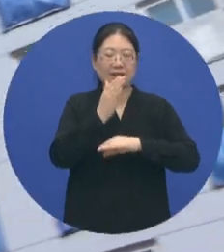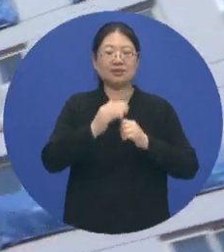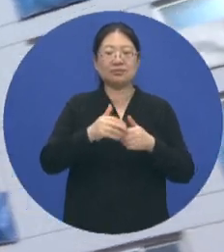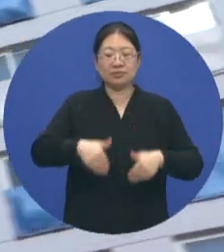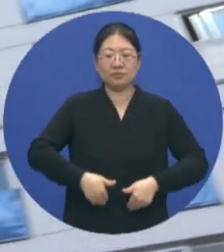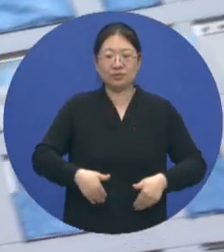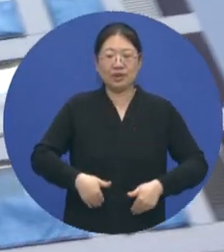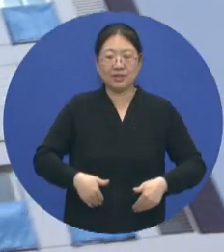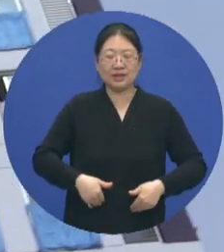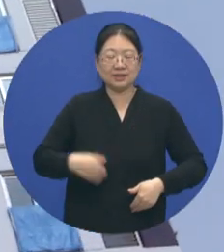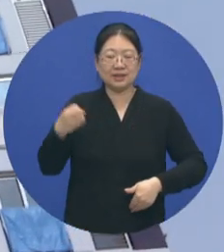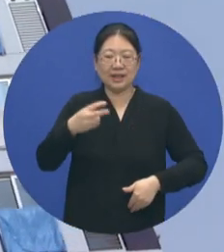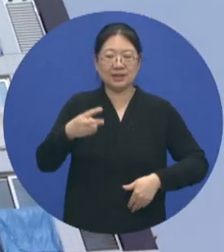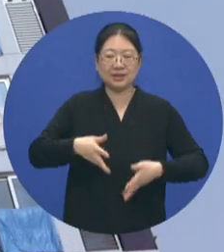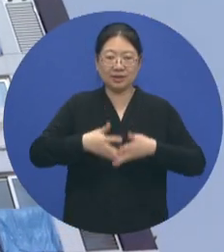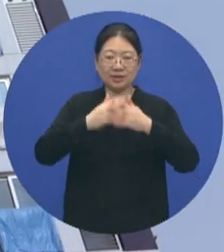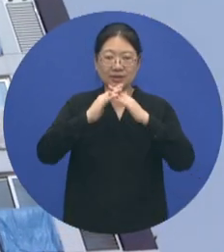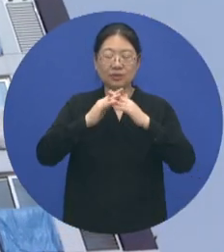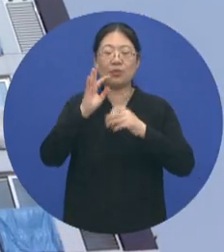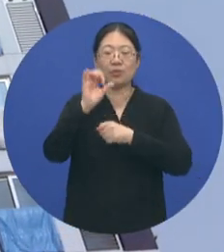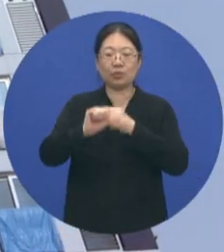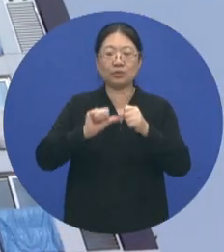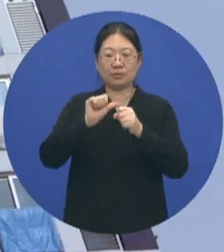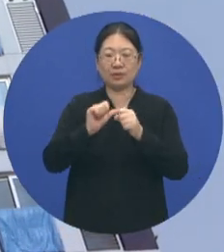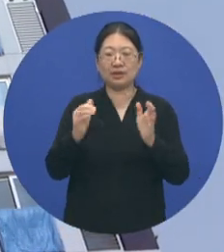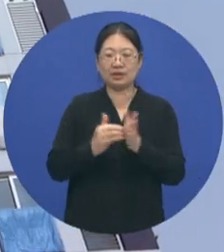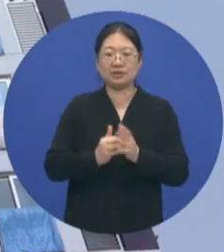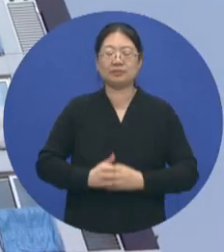사업을 5년 만에 준공하게 됐습니다